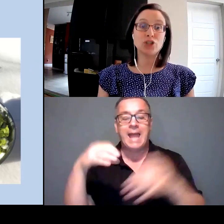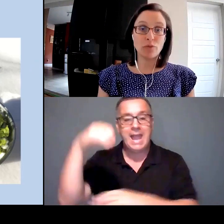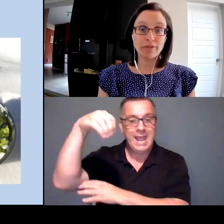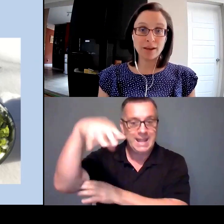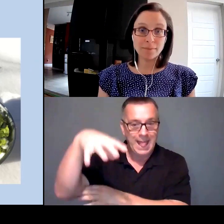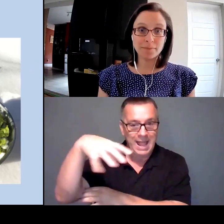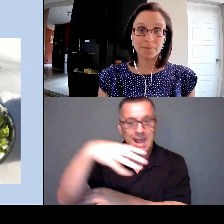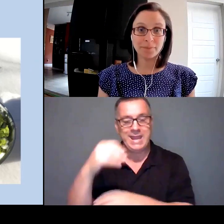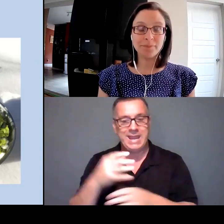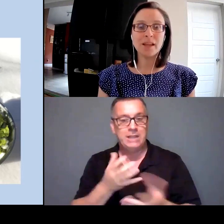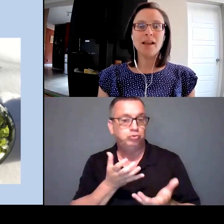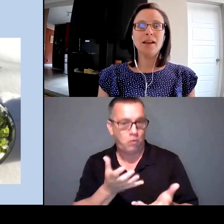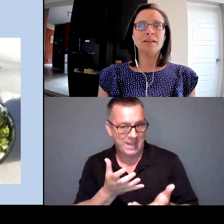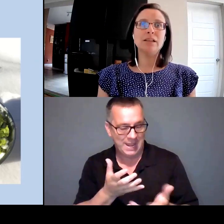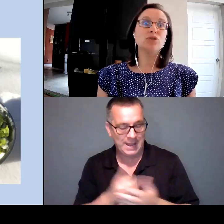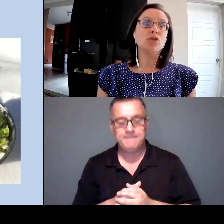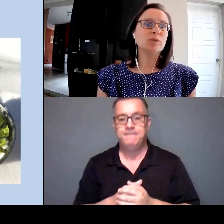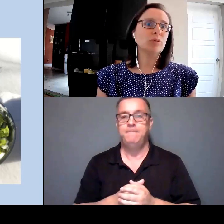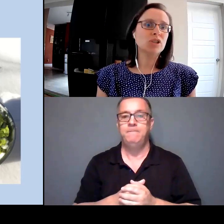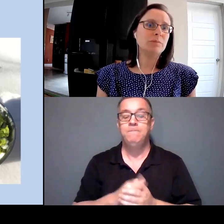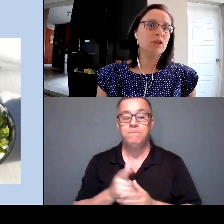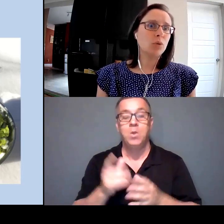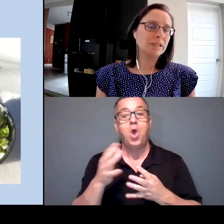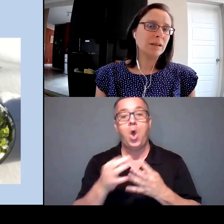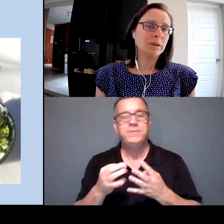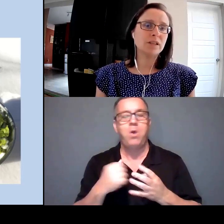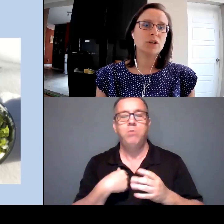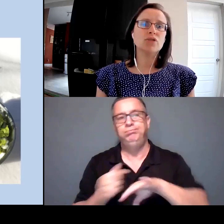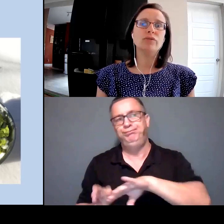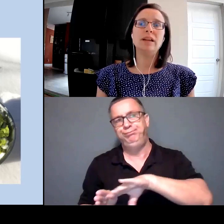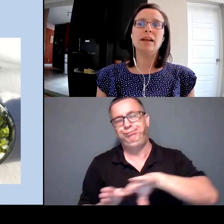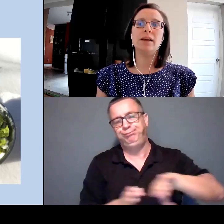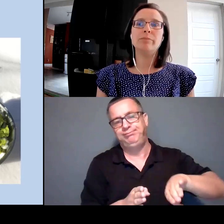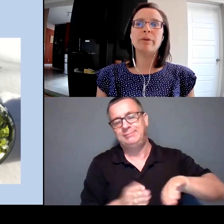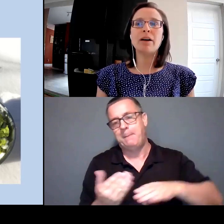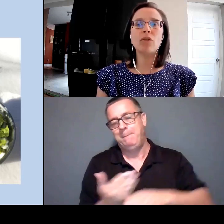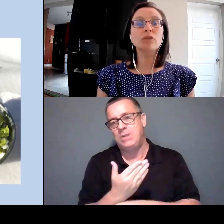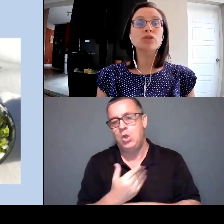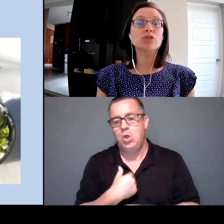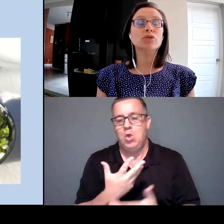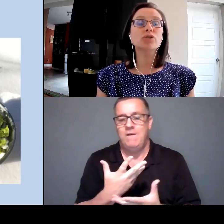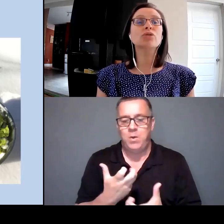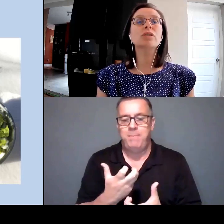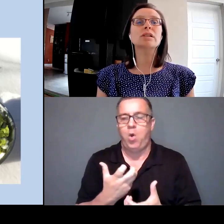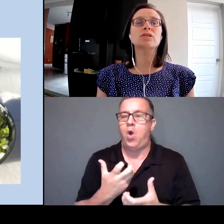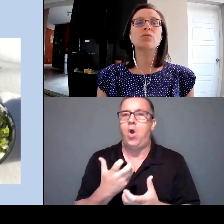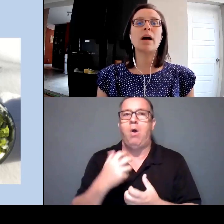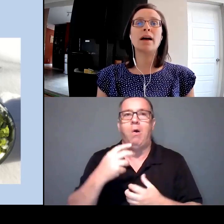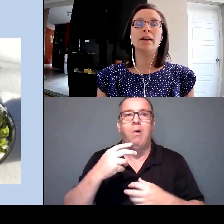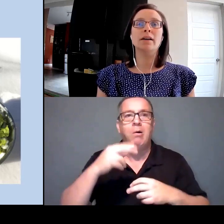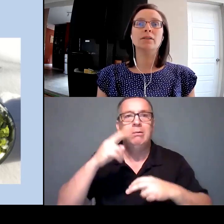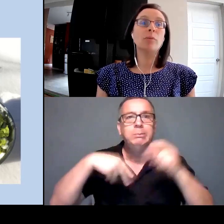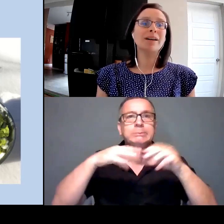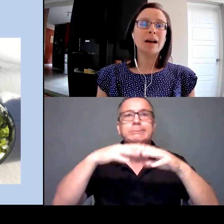et chauffées, qui est une option que j'ai mis de côté parce que je ne voulais pas avoir une structure qui